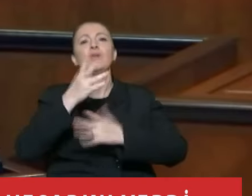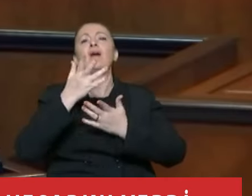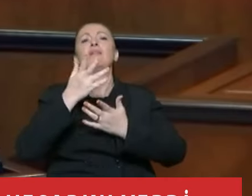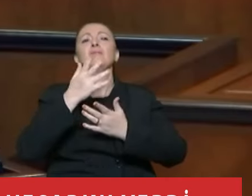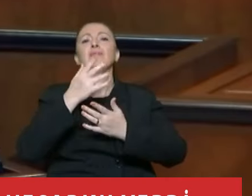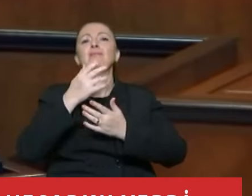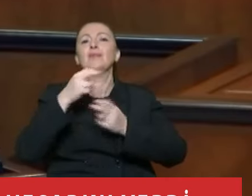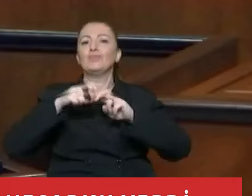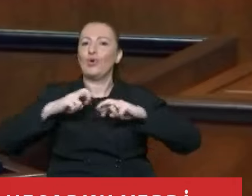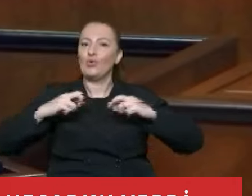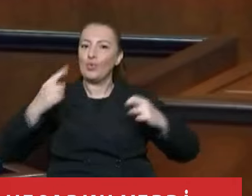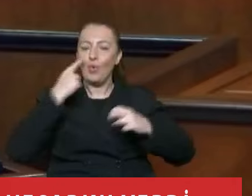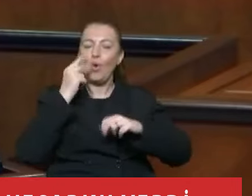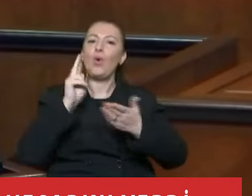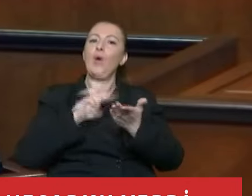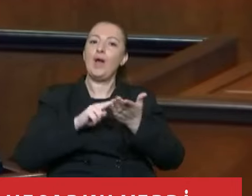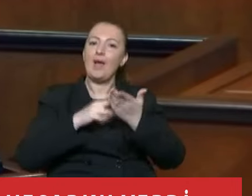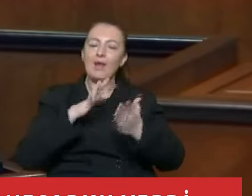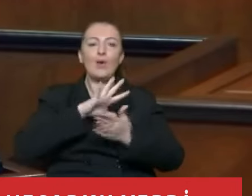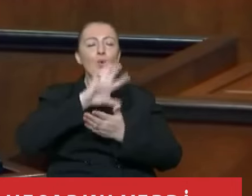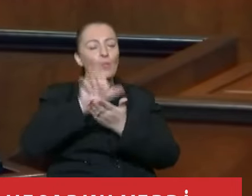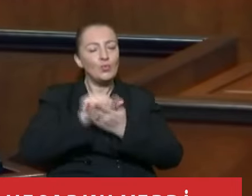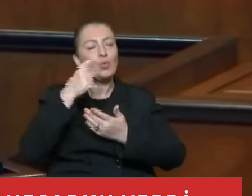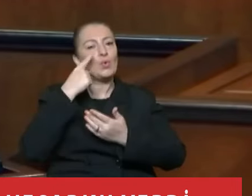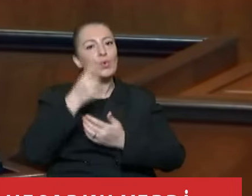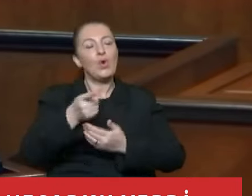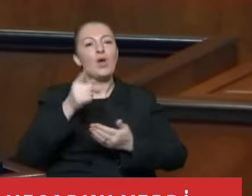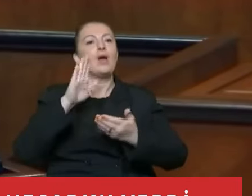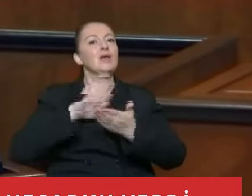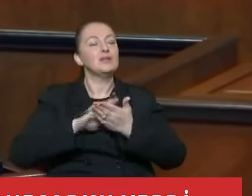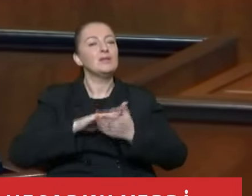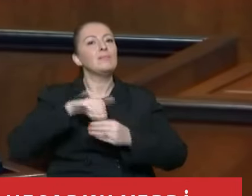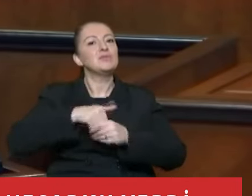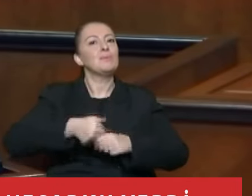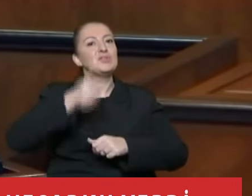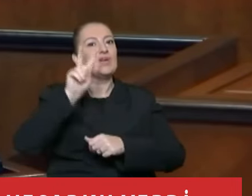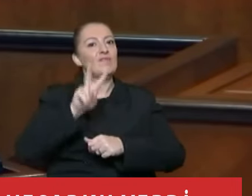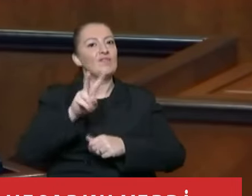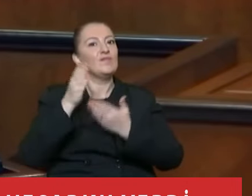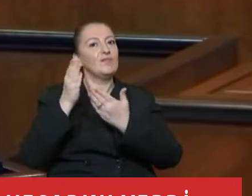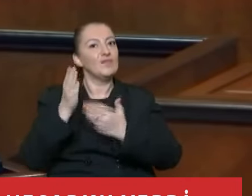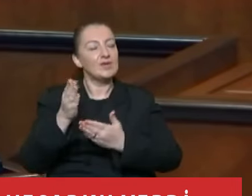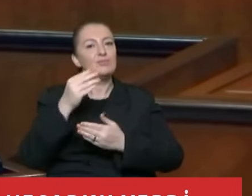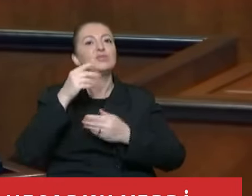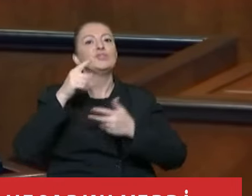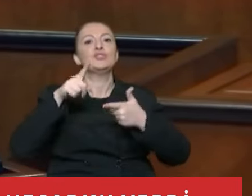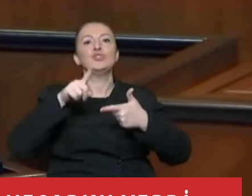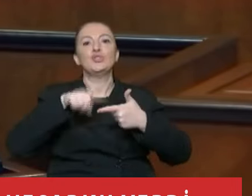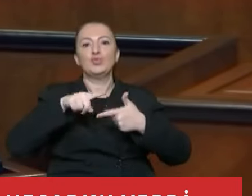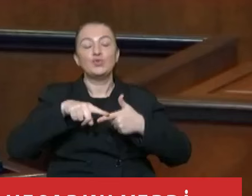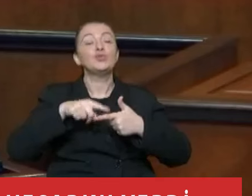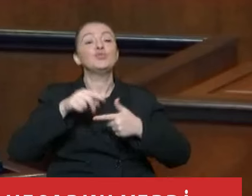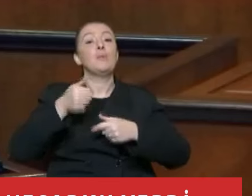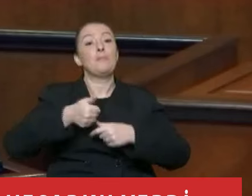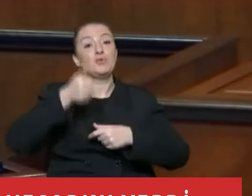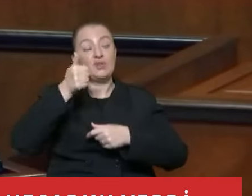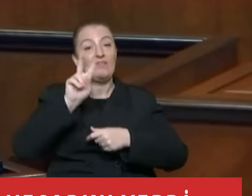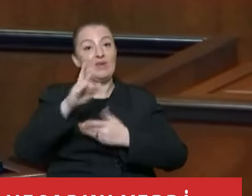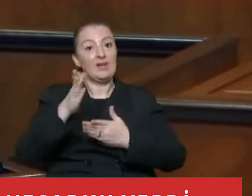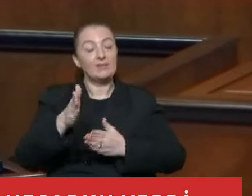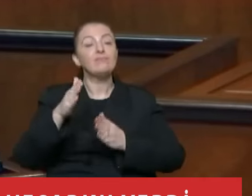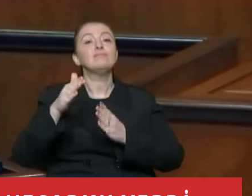üyelerine Eee bütün arkadaşlarımıza Meclis başkan vekilimiz ik Meclis başkan vekilimiz diğer